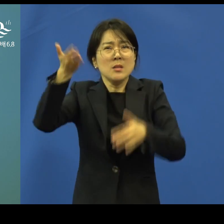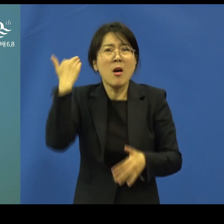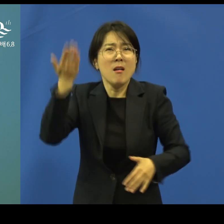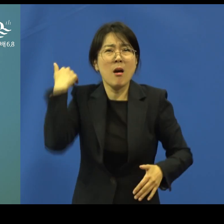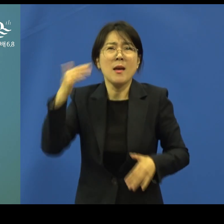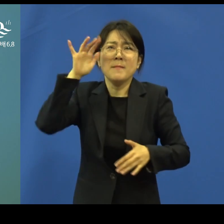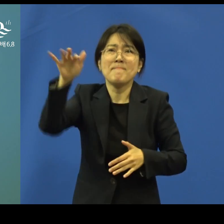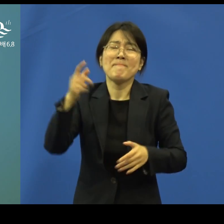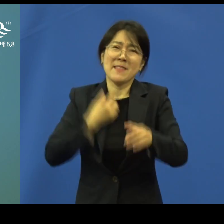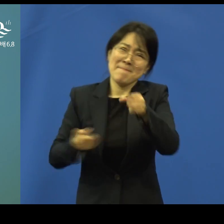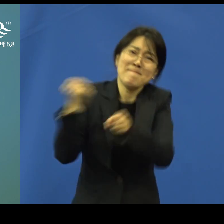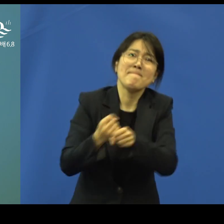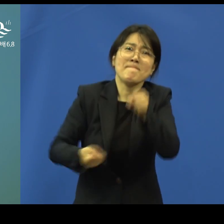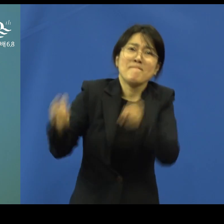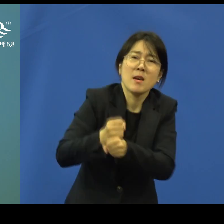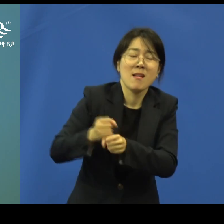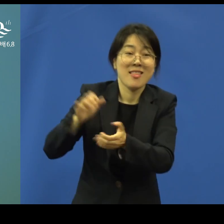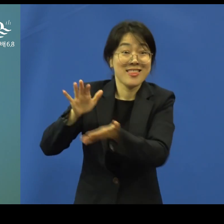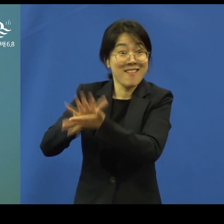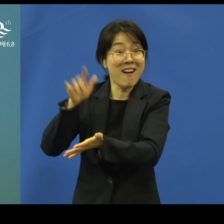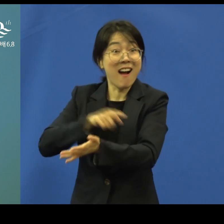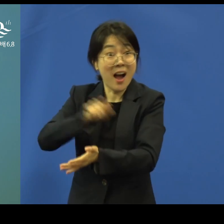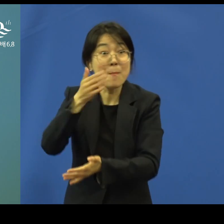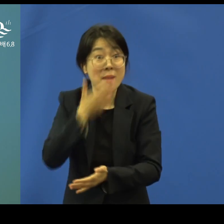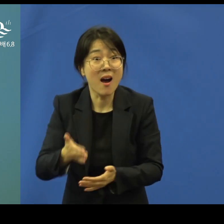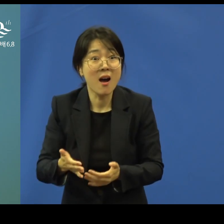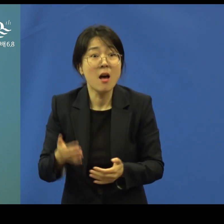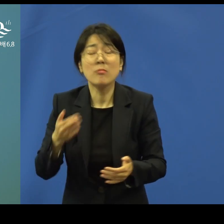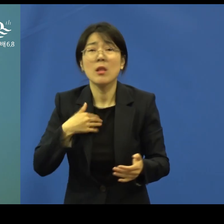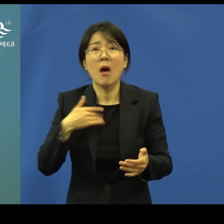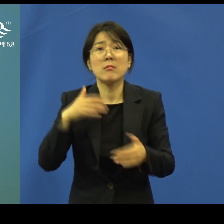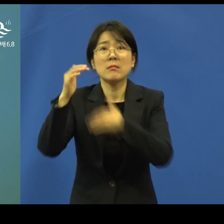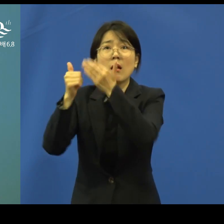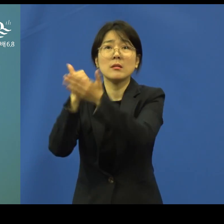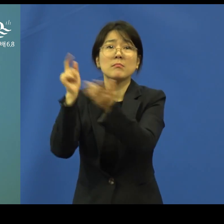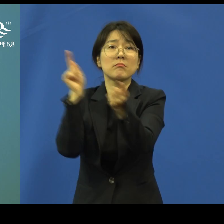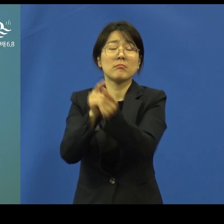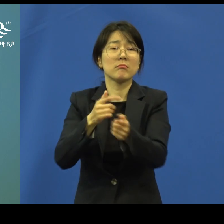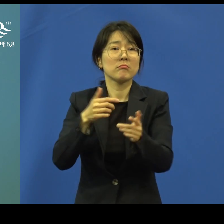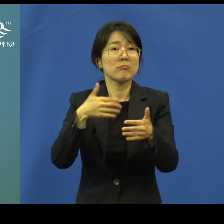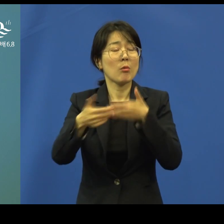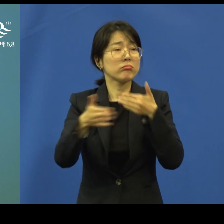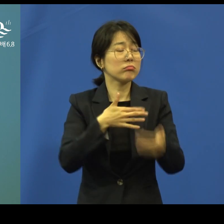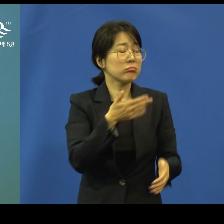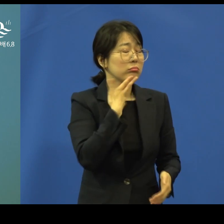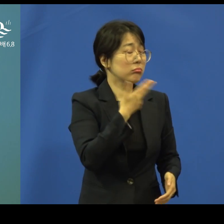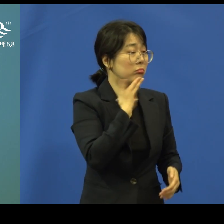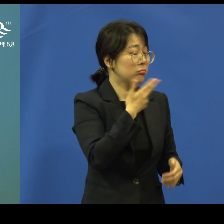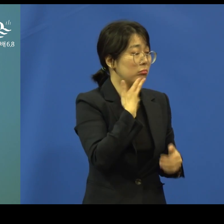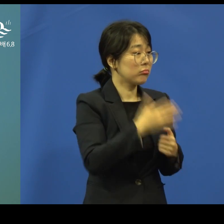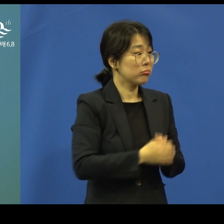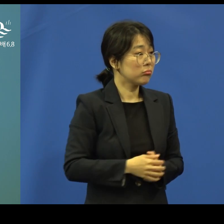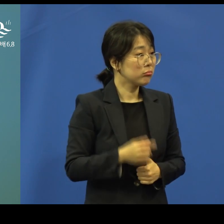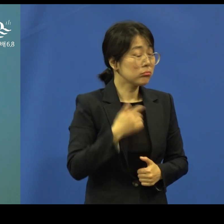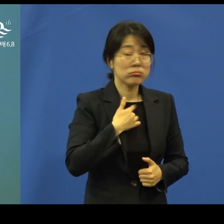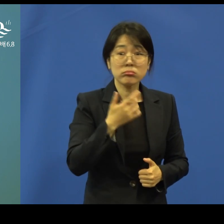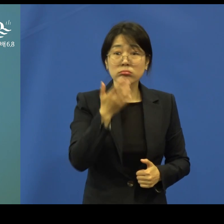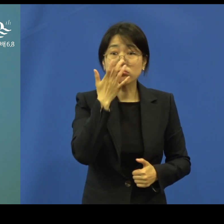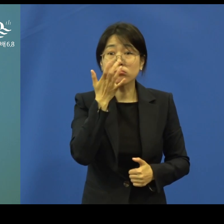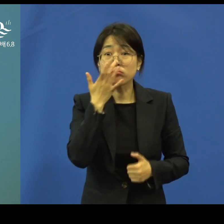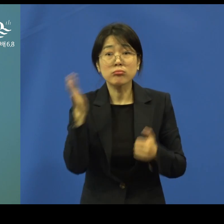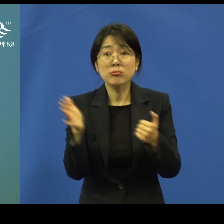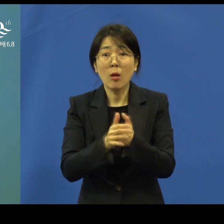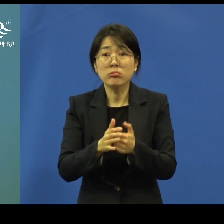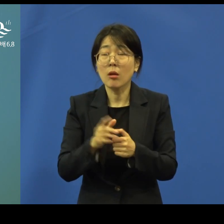신앙의 어떤 그 문화에는 익숙해 있고 활동은 하고 참여도 하고 하는데 진짜 하나님을 만나고 진짜 불같은